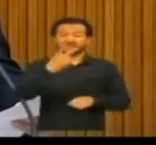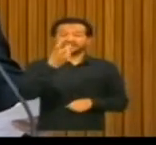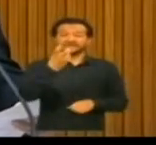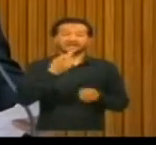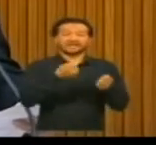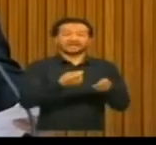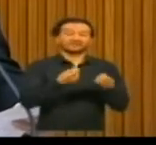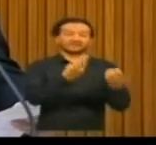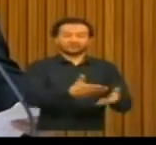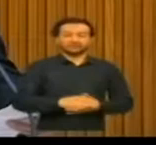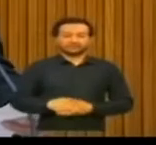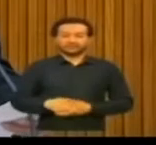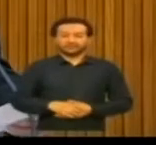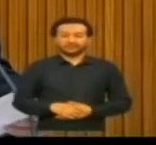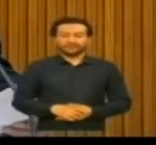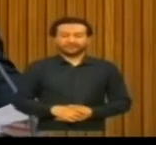saat eğitim veriliyor.